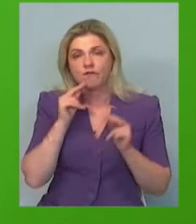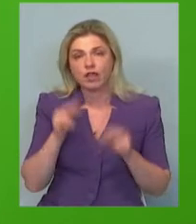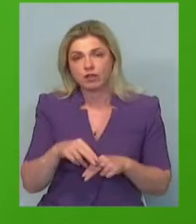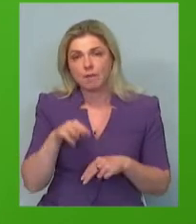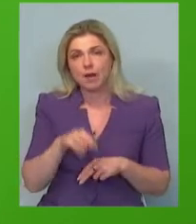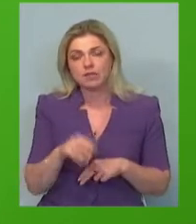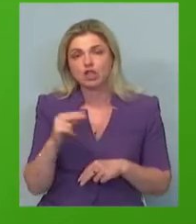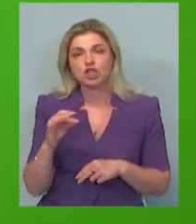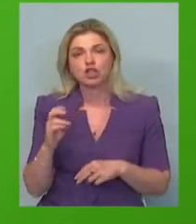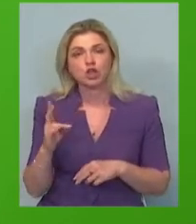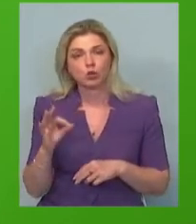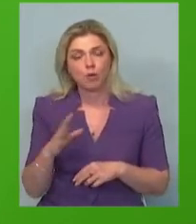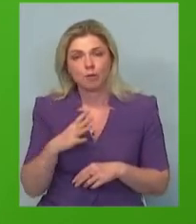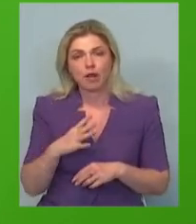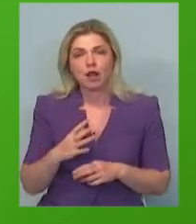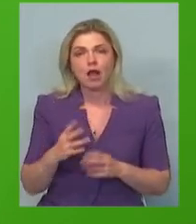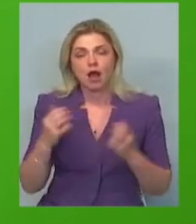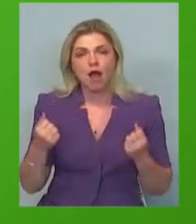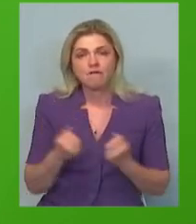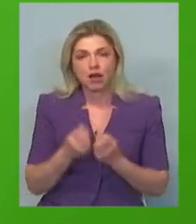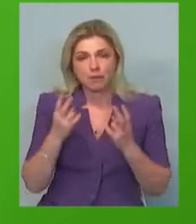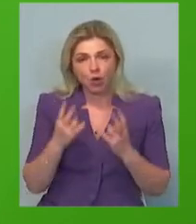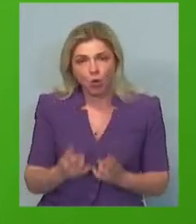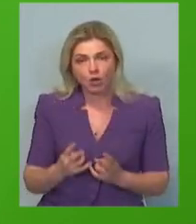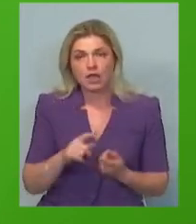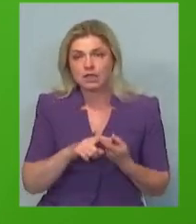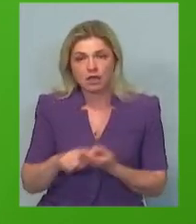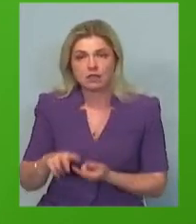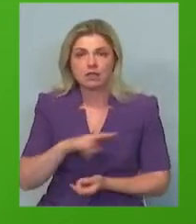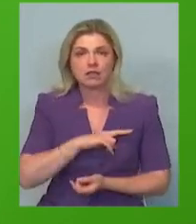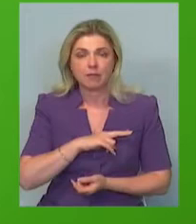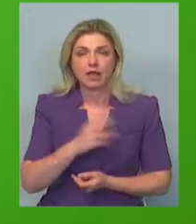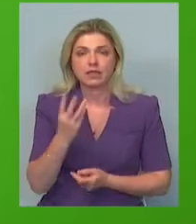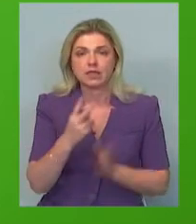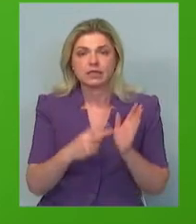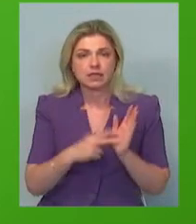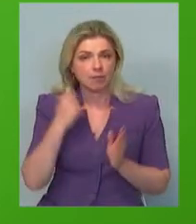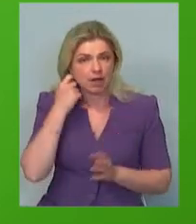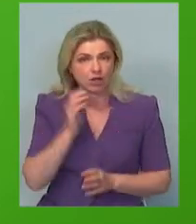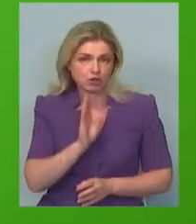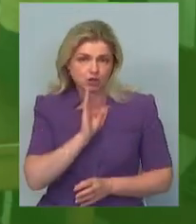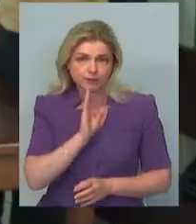Чернушенка у скоєнні дорожньо-транспортної пригоди, внаслідок якої загинула 37-річна жінка.